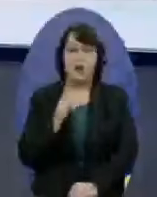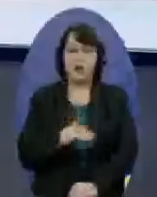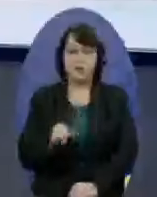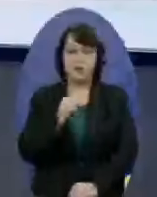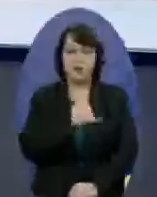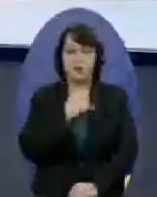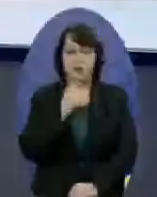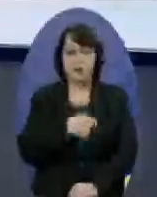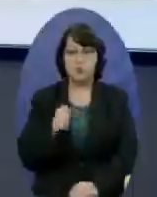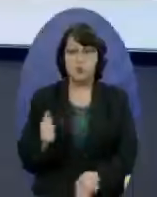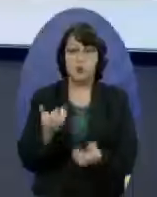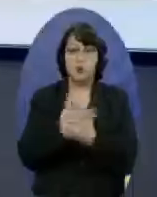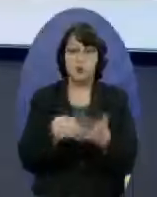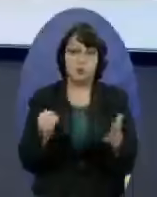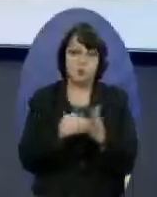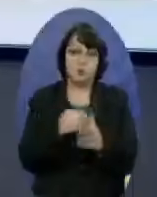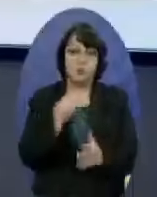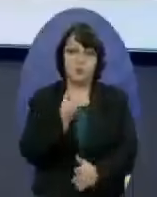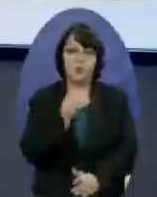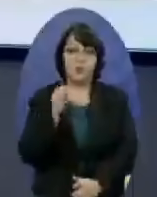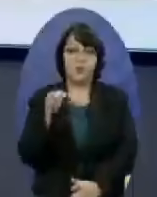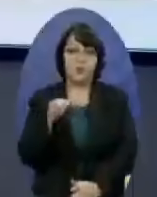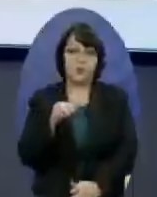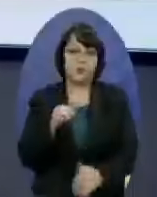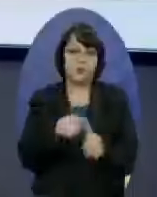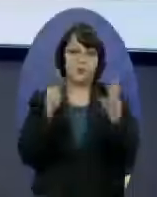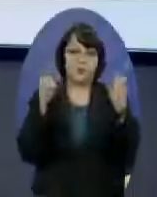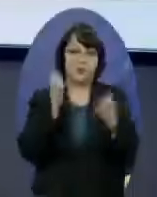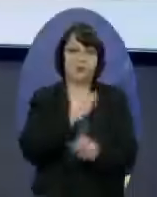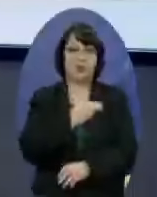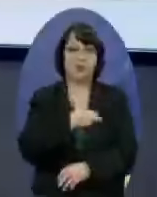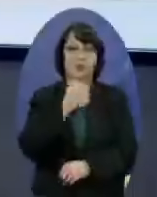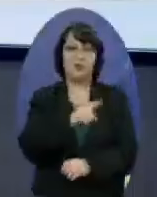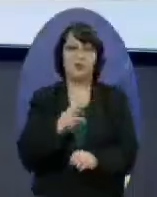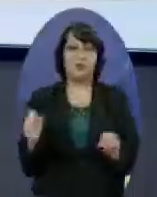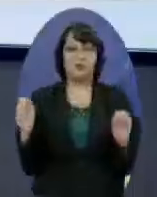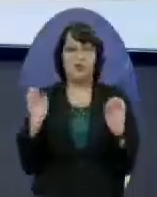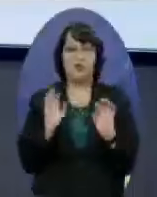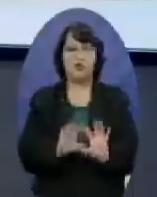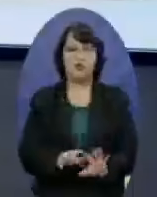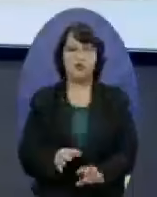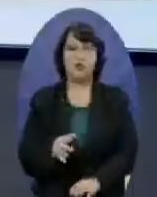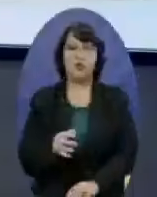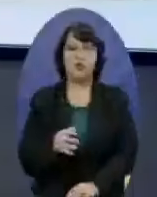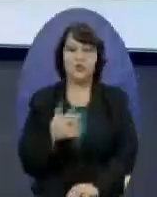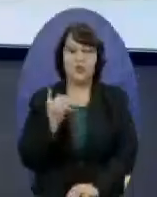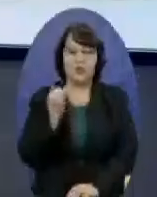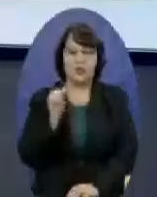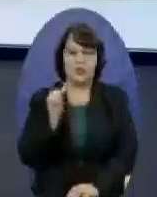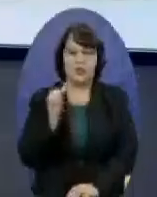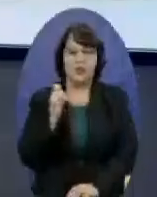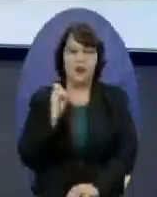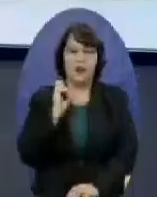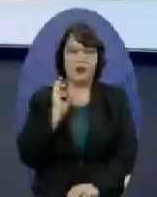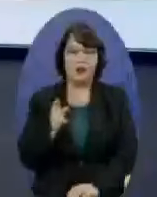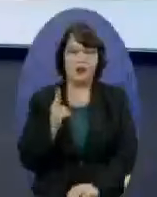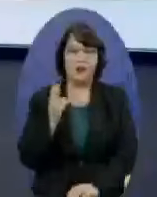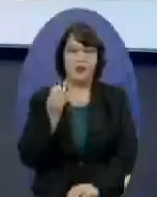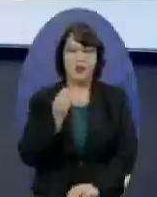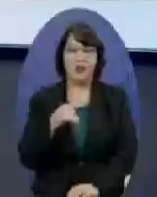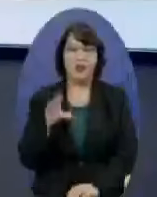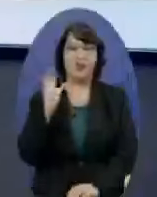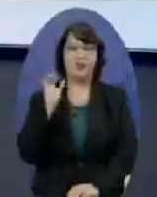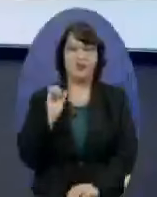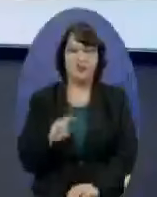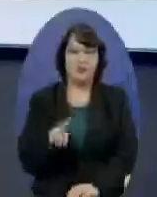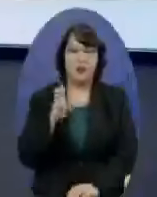удирдагчид олон мянган шиит шашинтнууд оролцсон байна. За түүнчлэн нийслэл Иракийн нийслэл Багдад болоод Кербила,